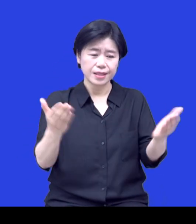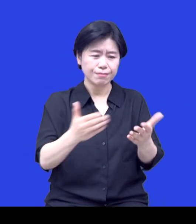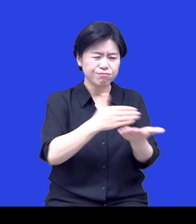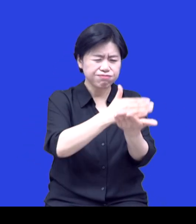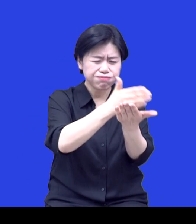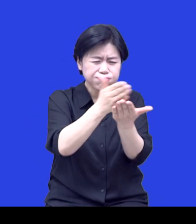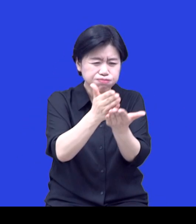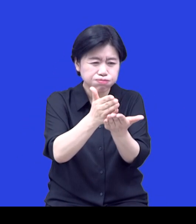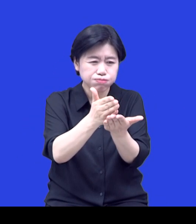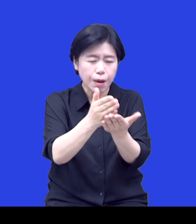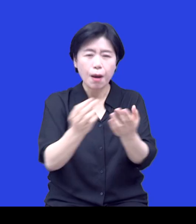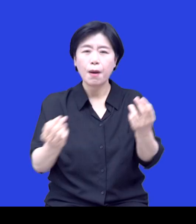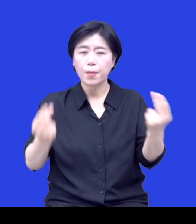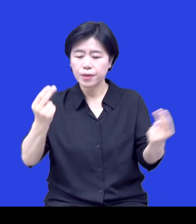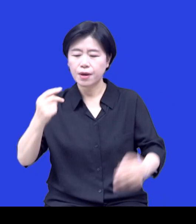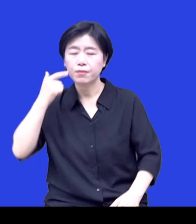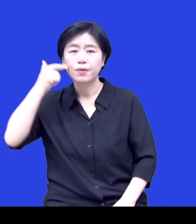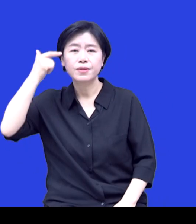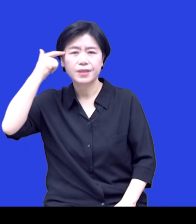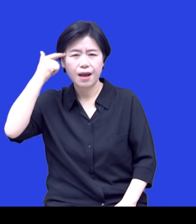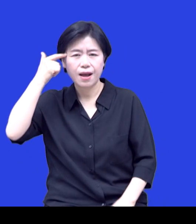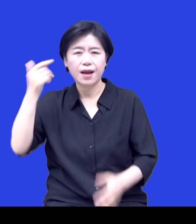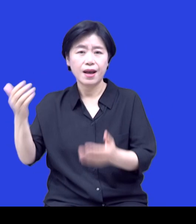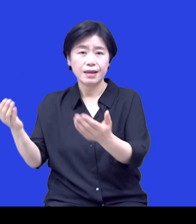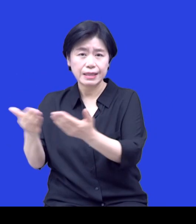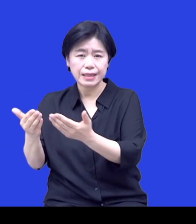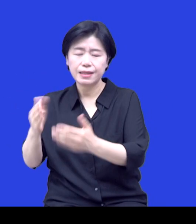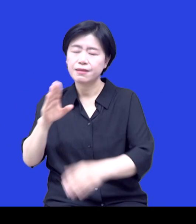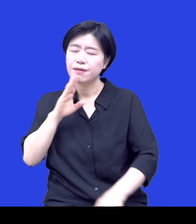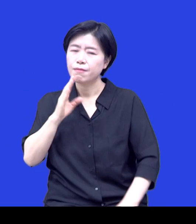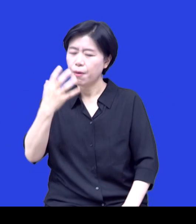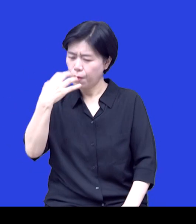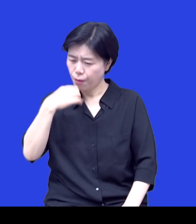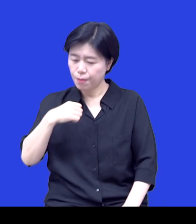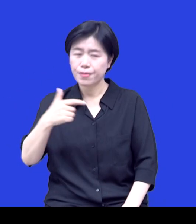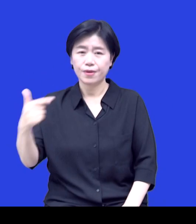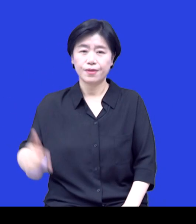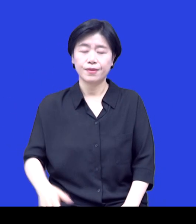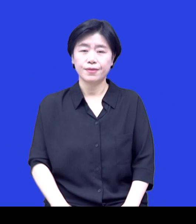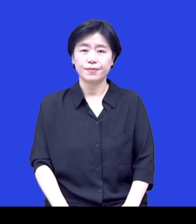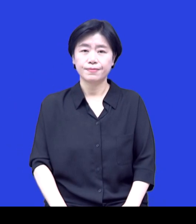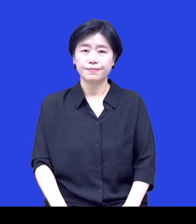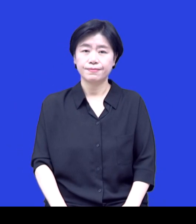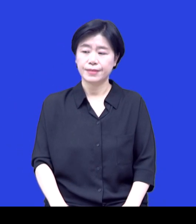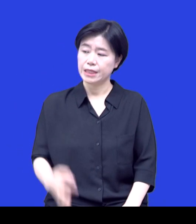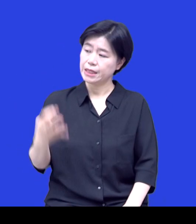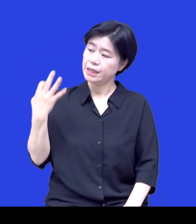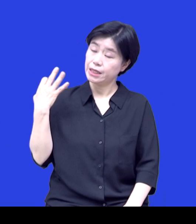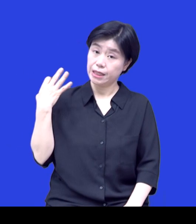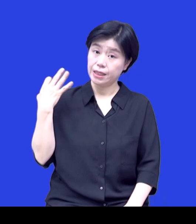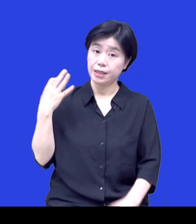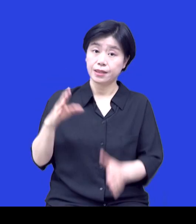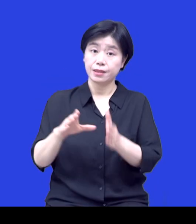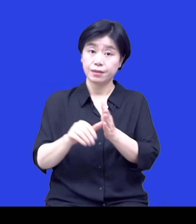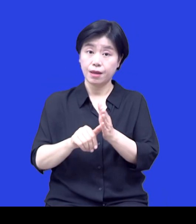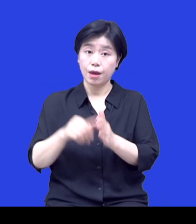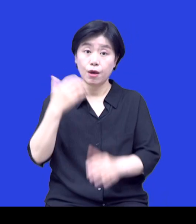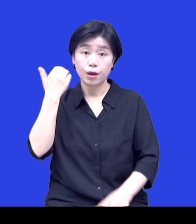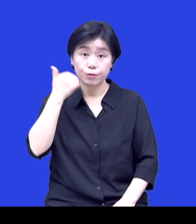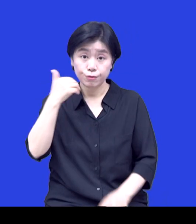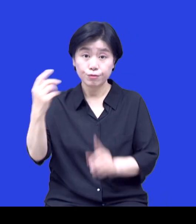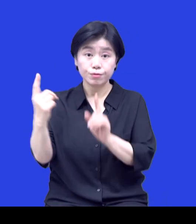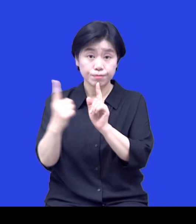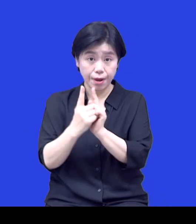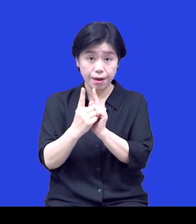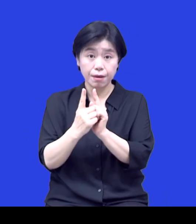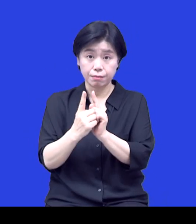보람이 있겠는가. 예. 한 가정을 죽음에서 지지난주에도 어떤 분이 저 잡고 2년 전에 자기가 이 교회 왔을